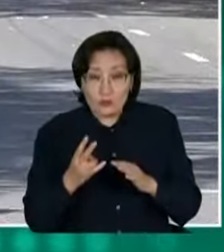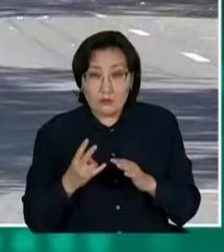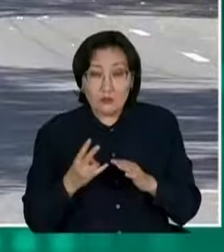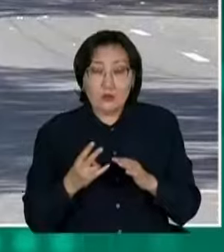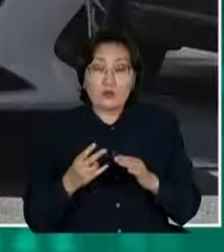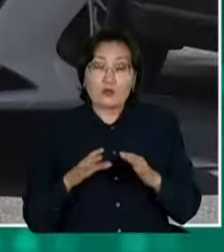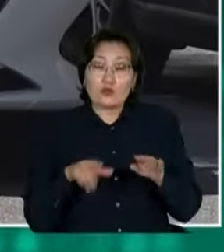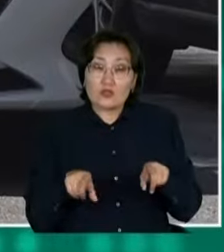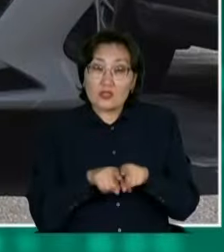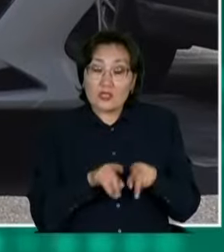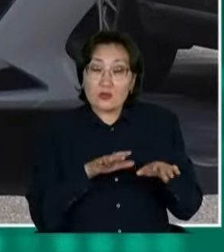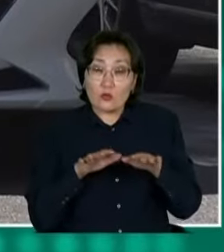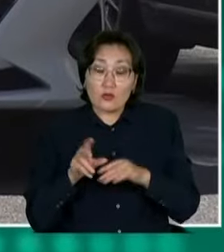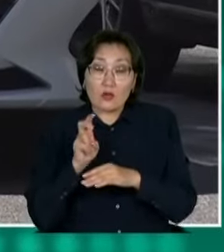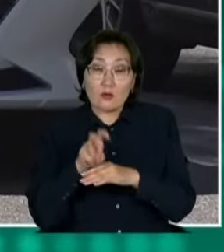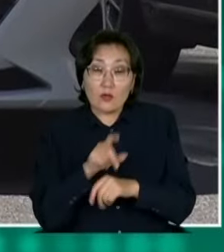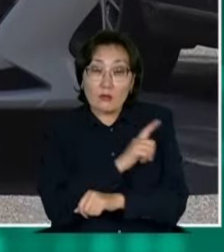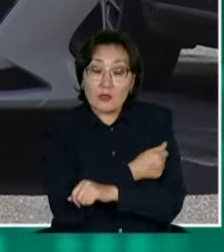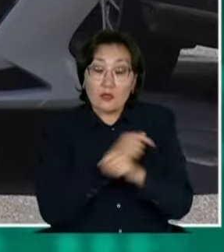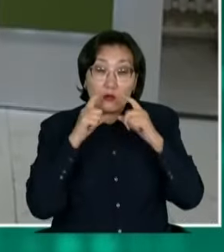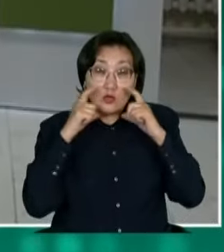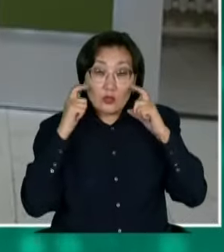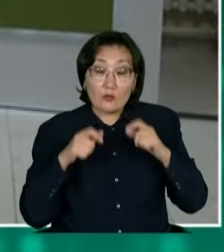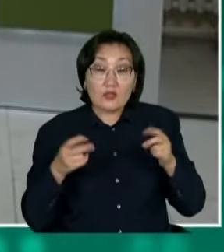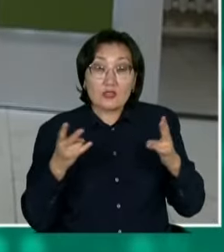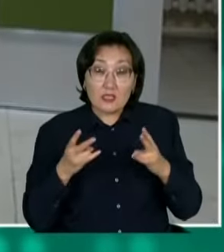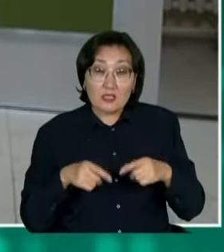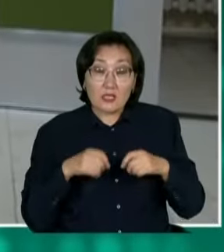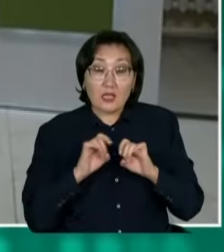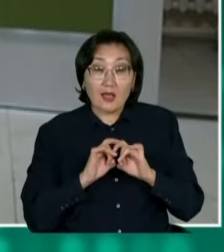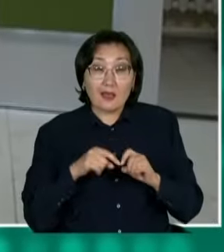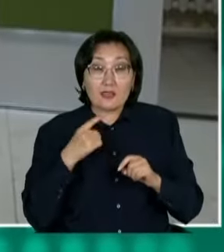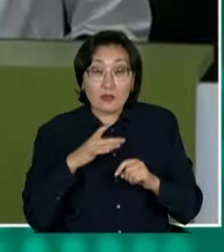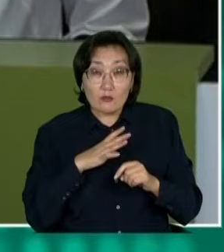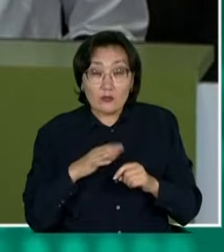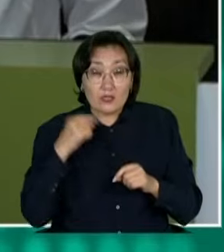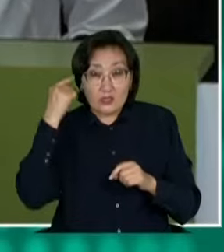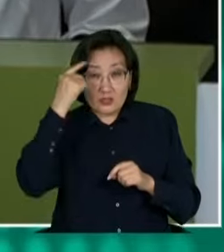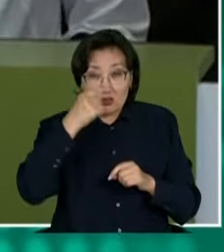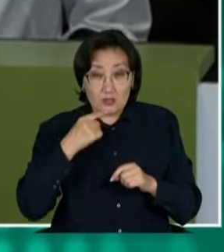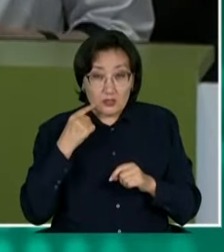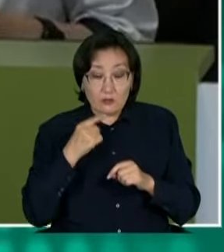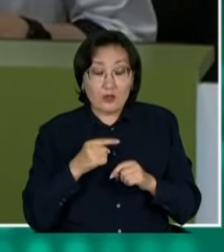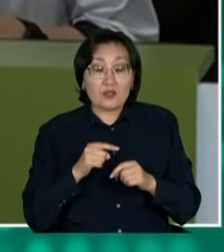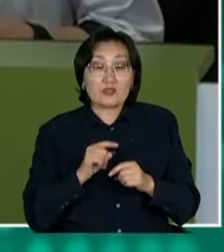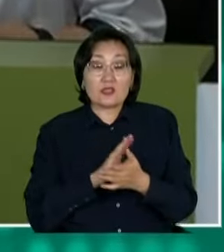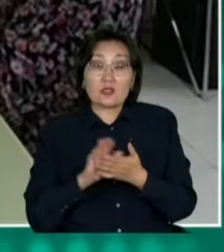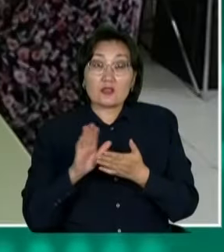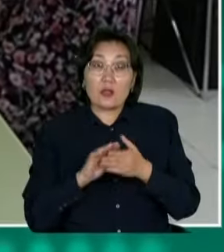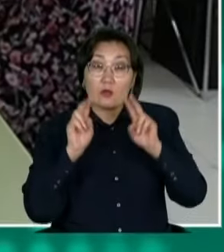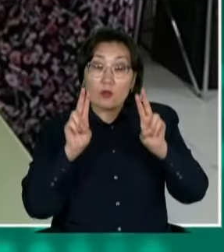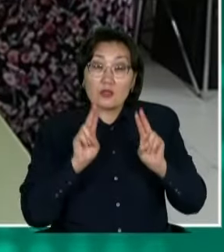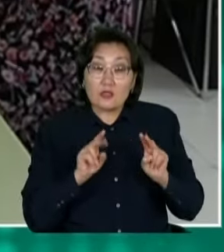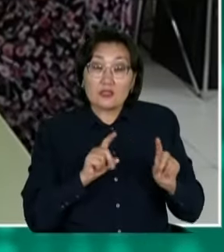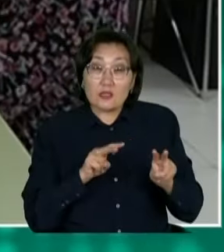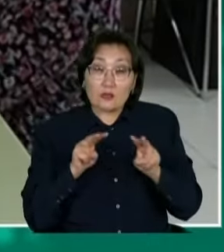кезде біз медициналық маска киюді ұсынымға айтамыз. И одан кейін жеке бас гигиенасын міндетті түрде сақтау,